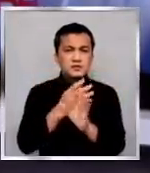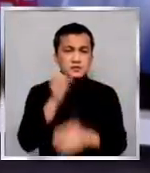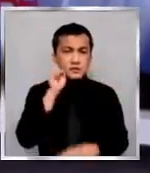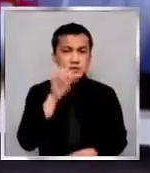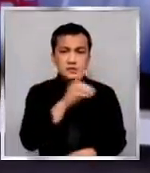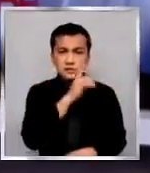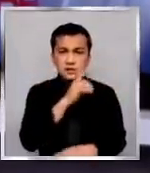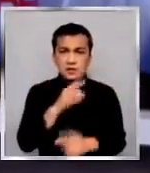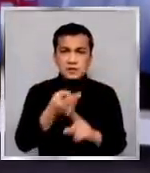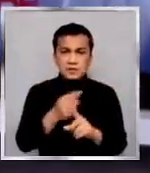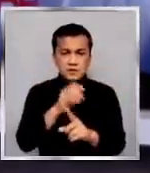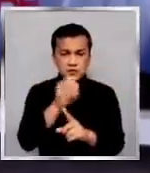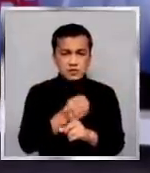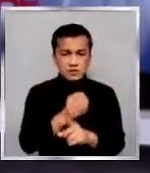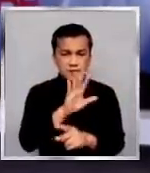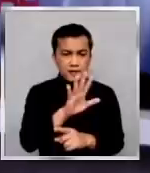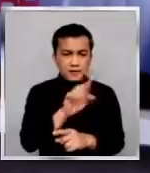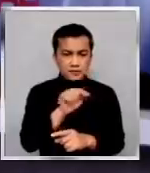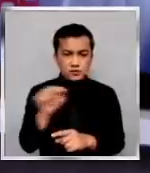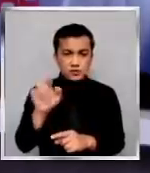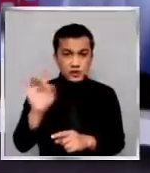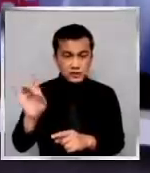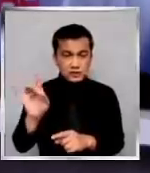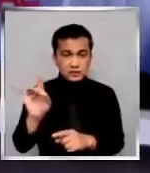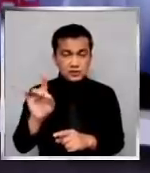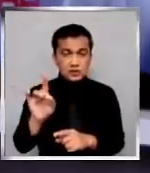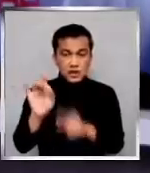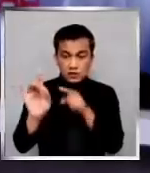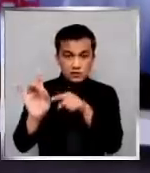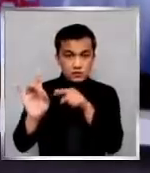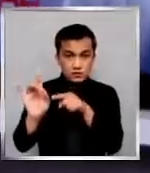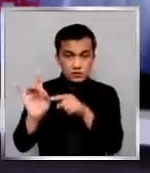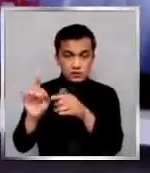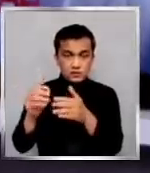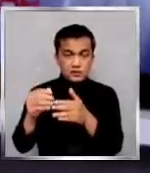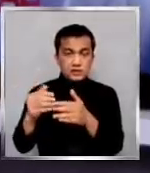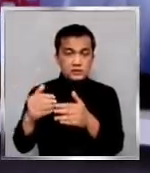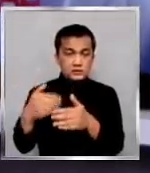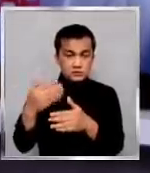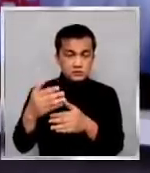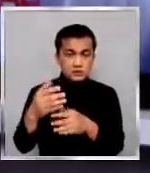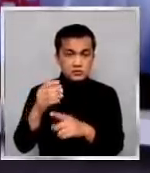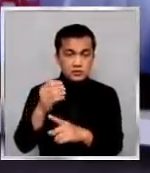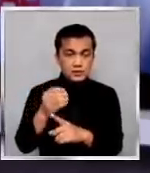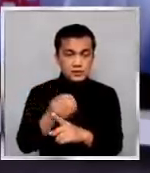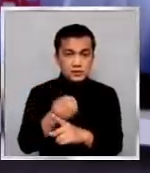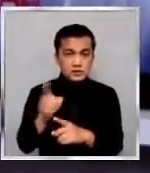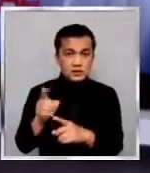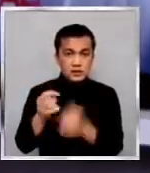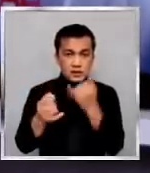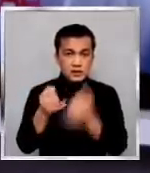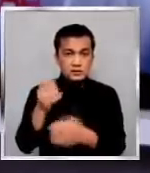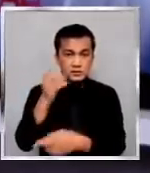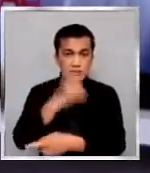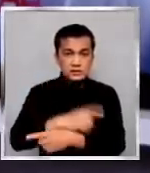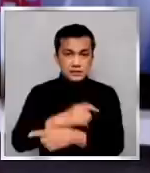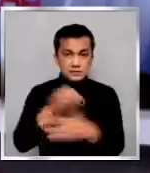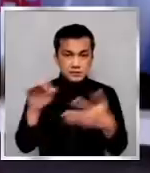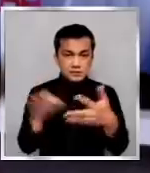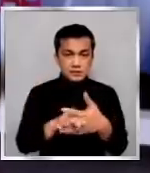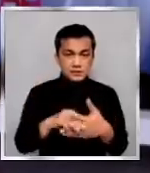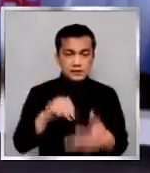hanggang Oktubre 8. Ang 8 po ng susunod na barang Oktubre ay ang huling araw ng pagfa-file ng Certificate of Candidacy